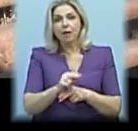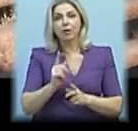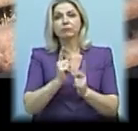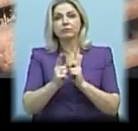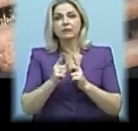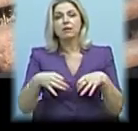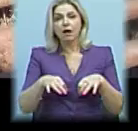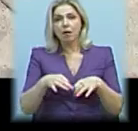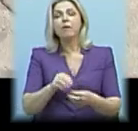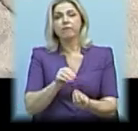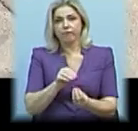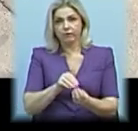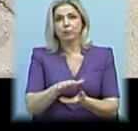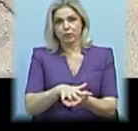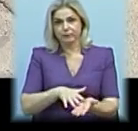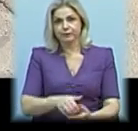не припиняється.